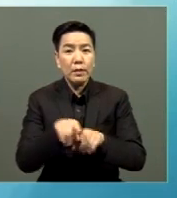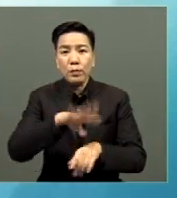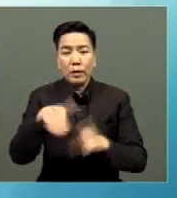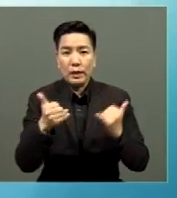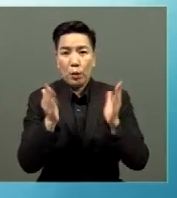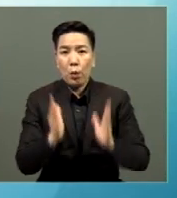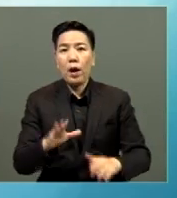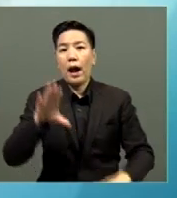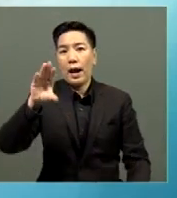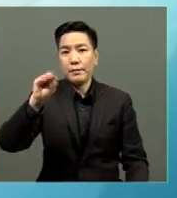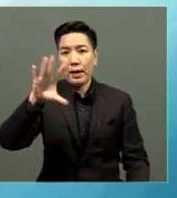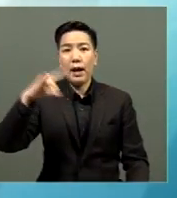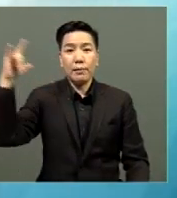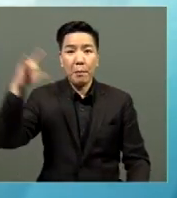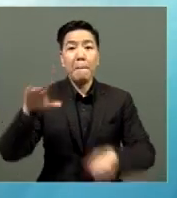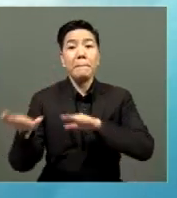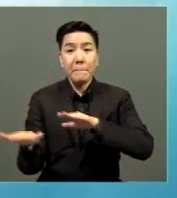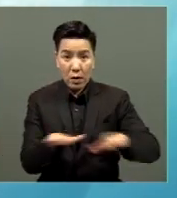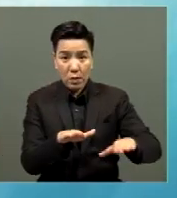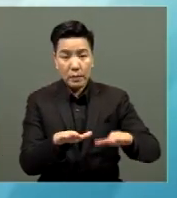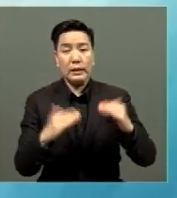โดยผู้โดยสารที่กลับมาพร้อมกันนั้นเป็นลำเดียวกันนะครับ55คนแล้วก็และก็ตอนนี้ก็ยังตรวจว่าผู้ป่วยยืนยันต่างๆนี้ยังได้รับการดูแลอย่างดีทั้งหมดนะครับตอนนี้ก็ใช้ประโยชน์จากการที่รายงานกันว่ากลับมาจากต่างประเทศต้องได้รับการดูแลทั่วถึงกันอันนี้ก็เป็นสิ่งที่เราทำกันอยู่แล้วก็เลยทำให้พบขึ้นมาเพิ่มขึ้นอีก